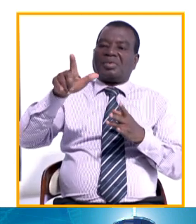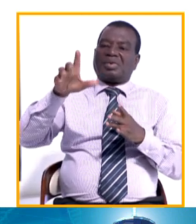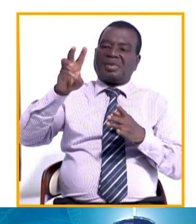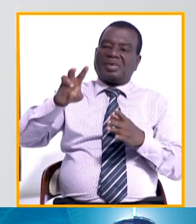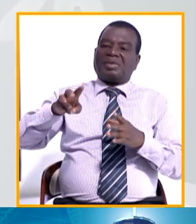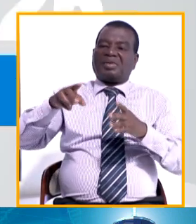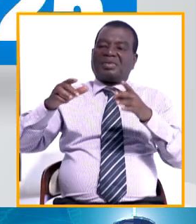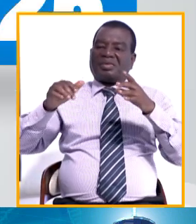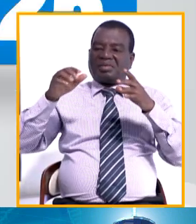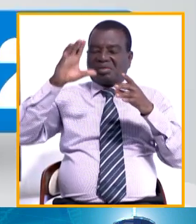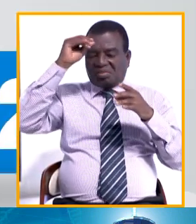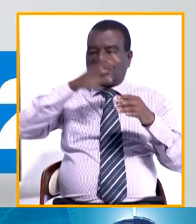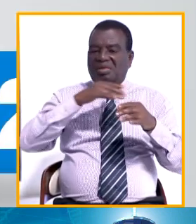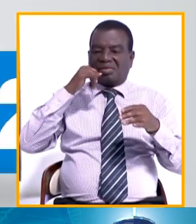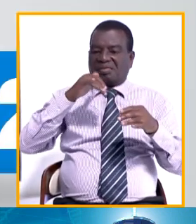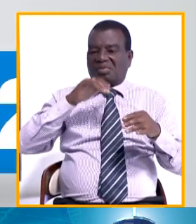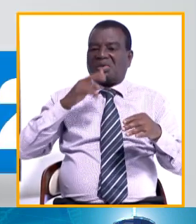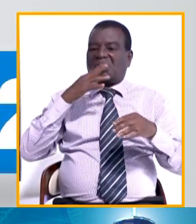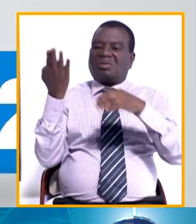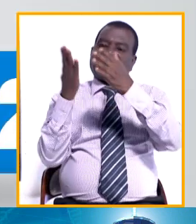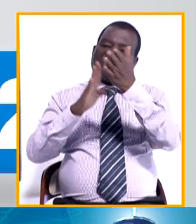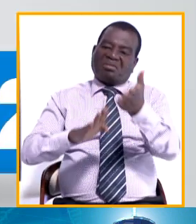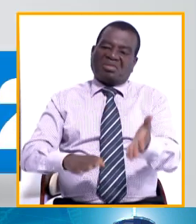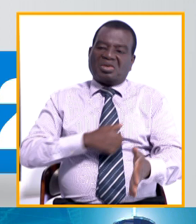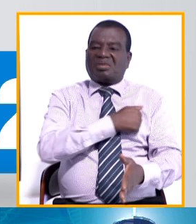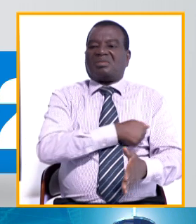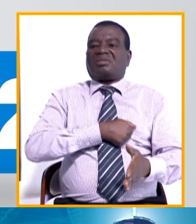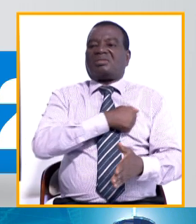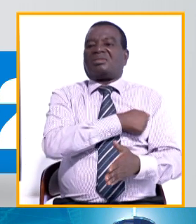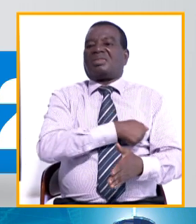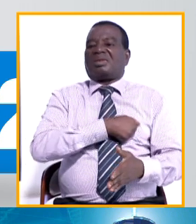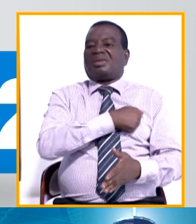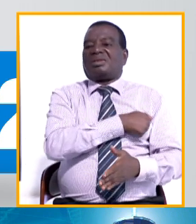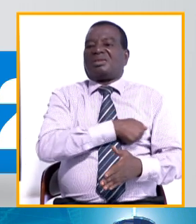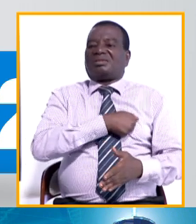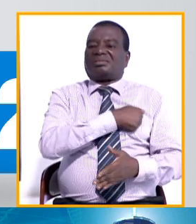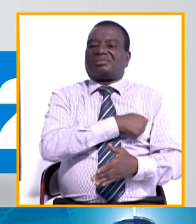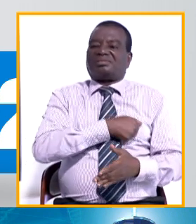perdu le combat contre le virus. 826 morts,